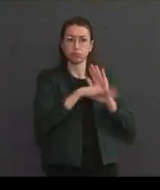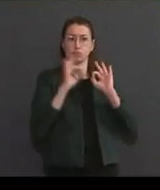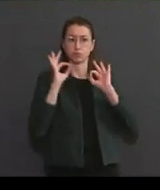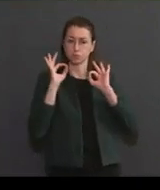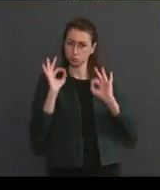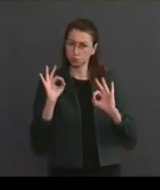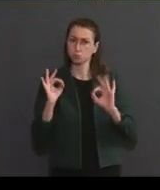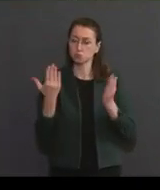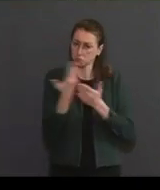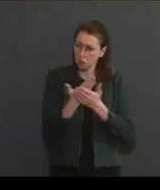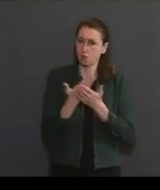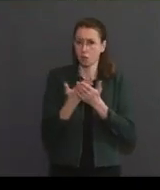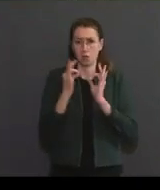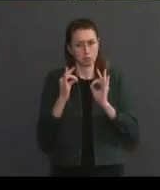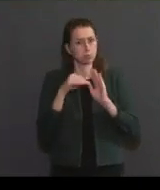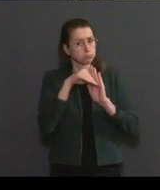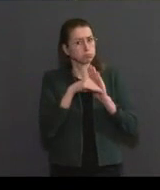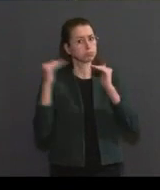amène à avoir actuellement en Belgique